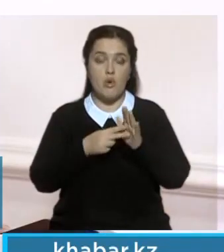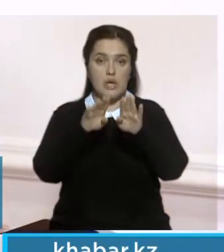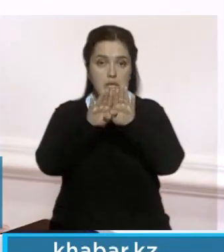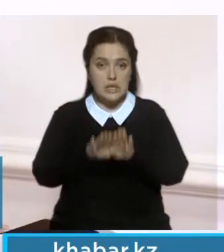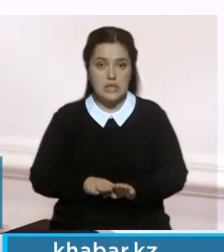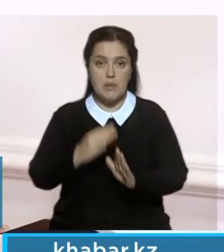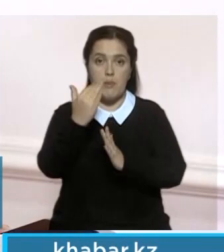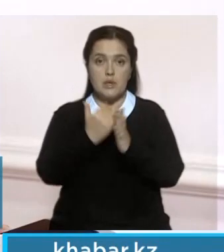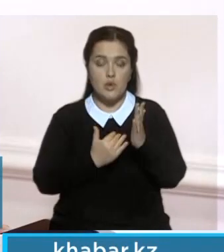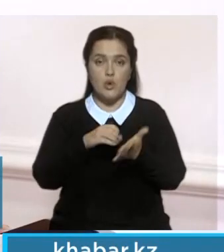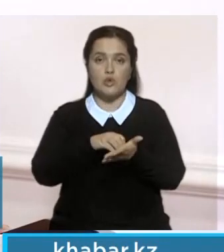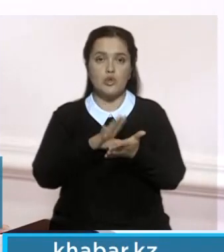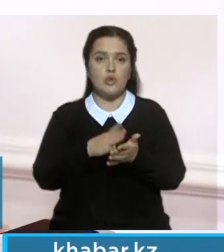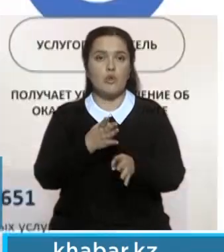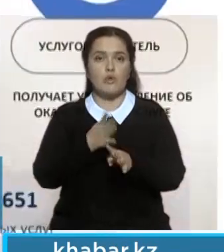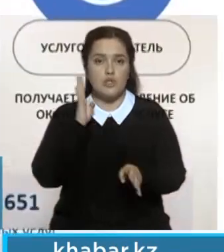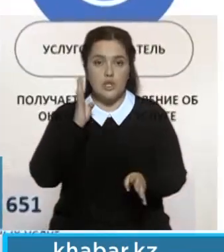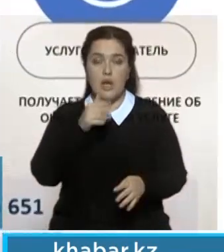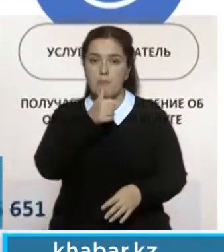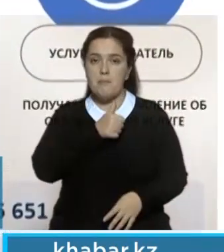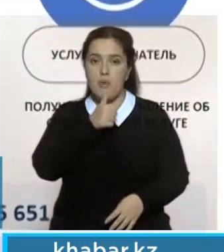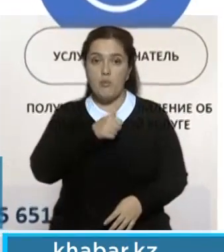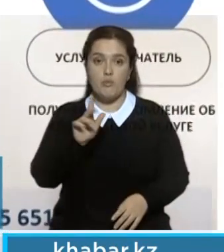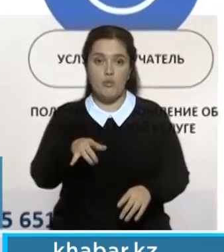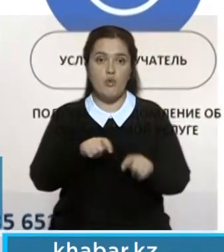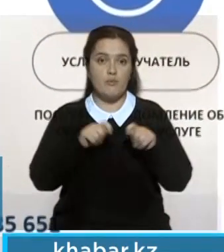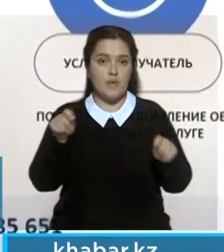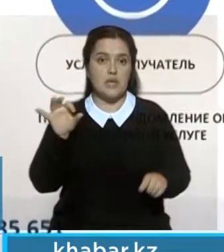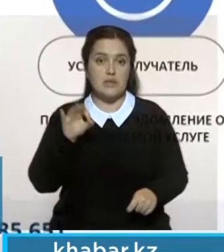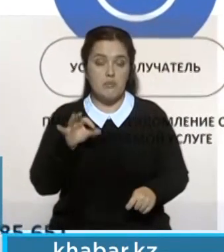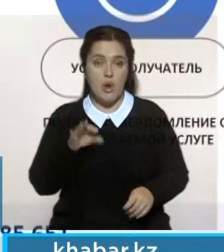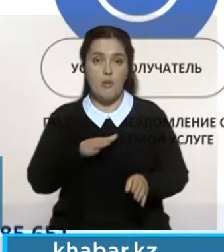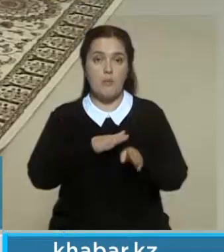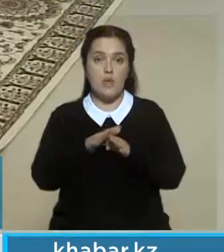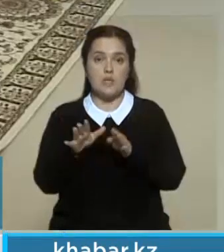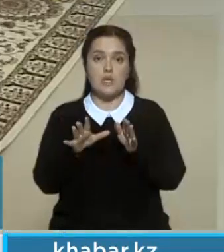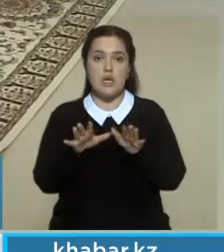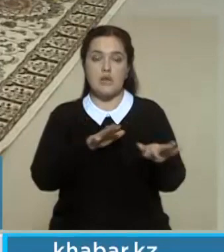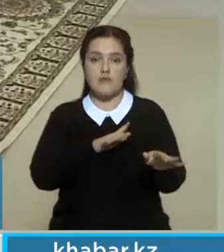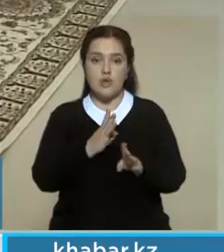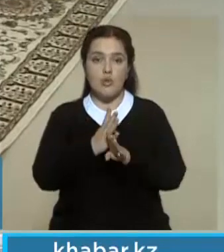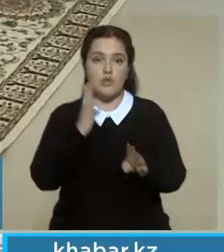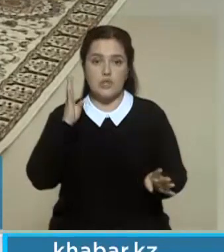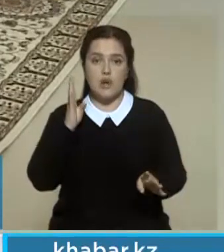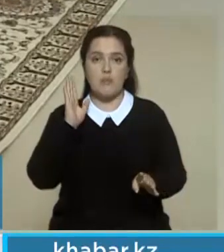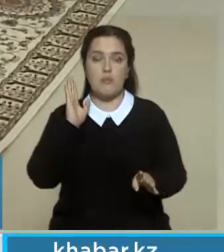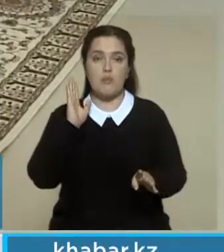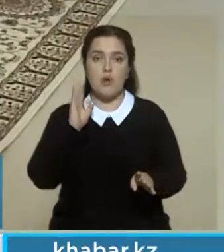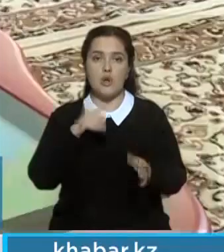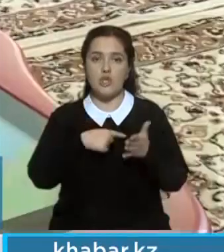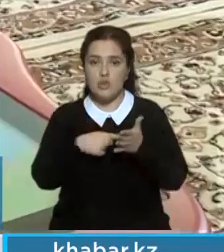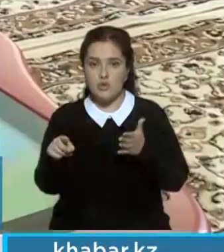Планируется создание единой базы учета очередности. В пилотном режиме ее запустят уже в октябре. Полная оцифровка движения очереди